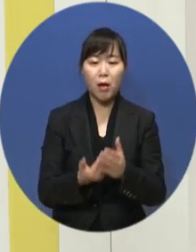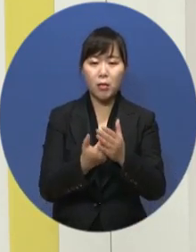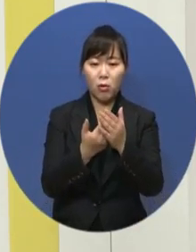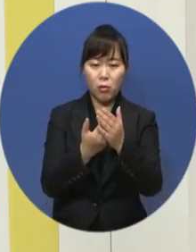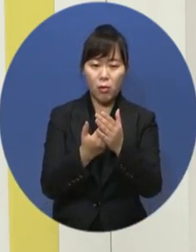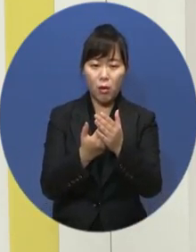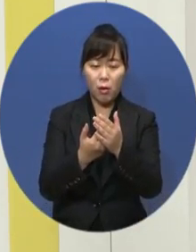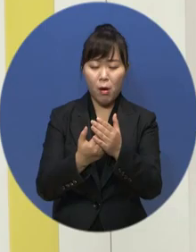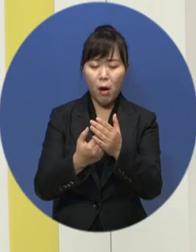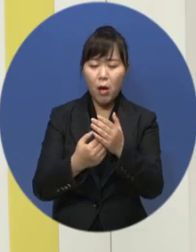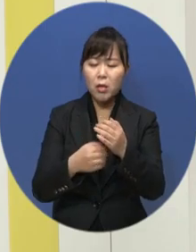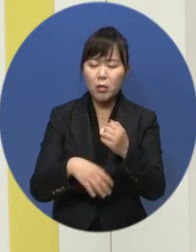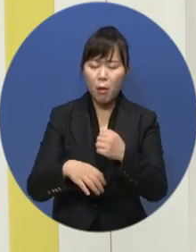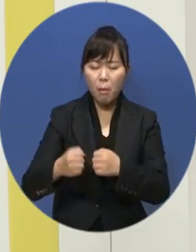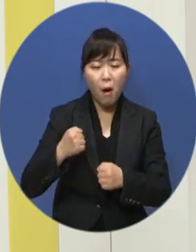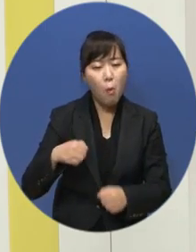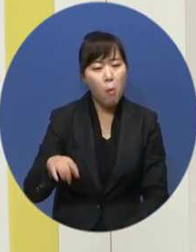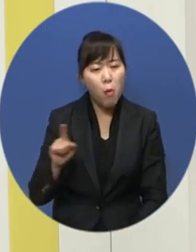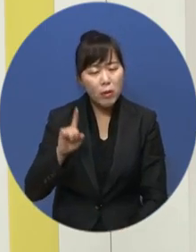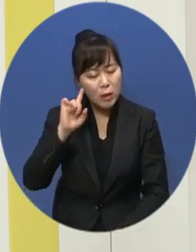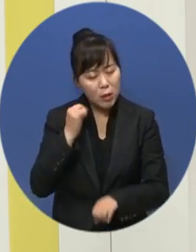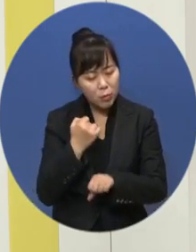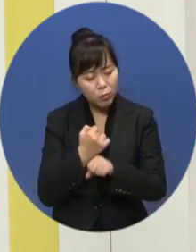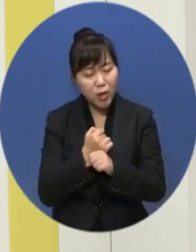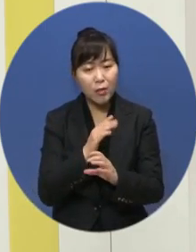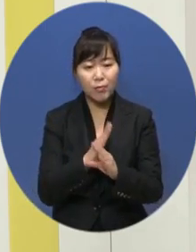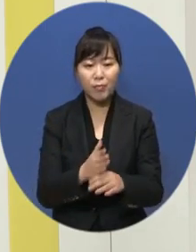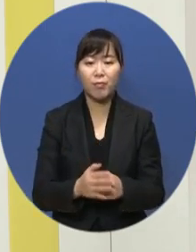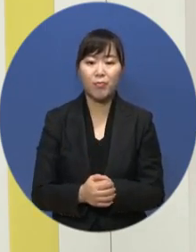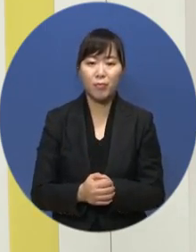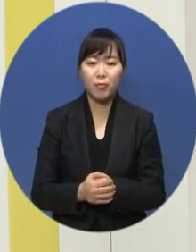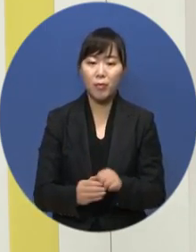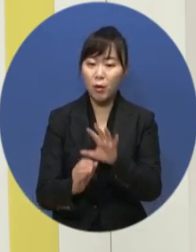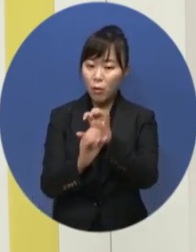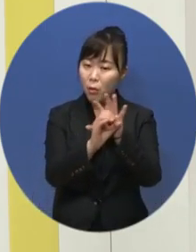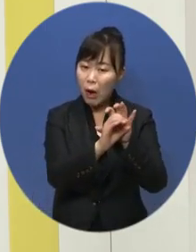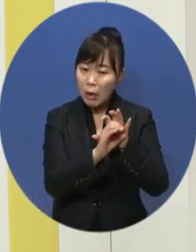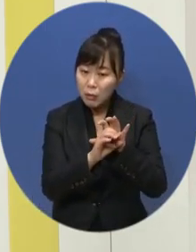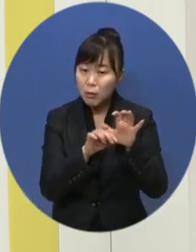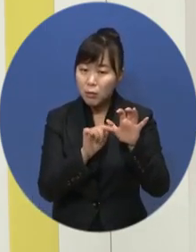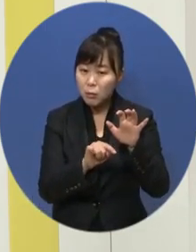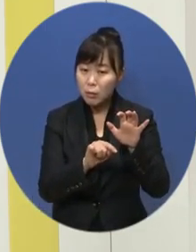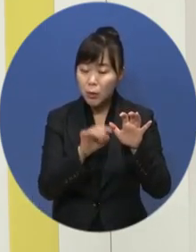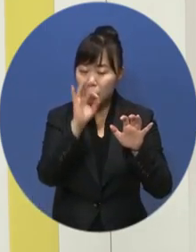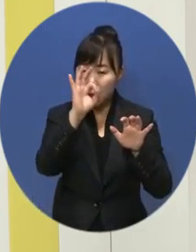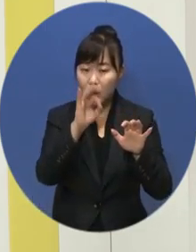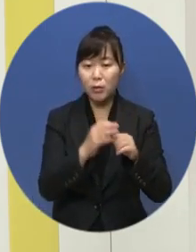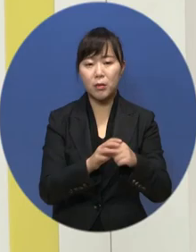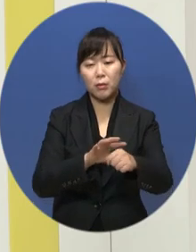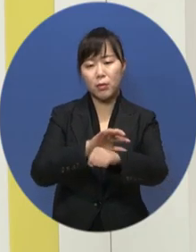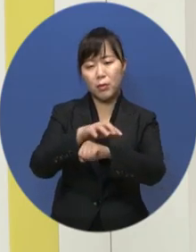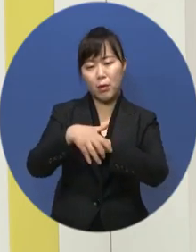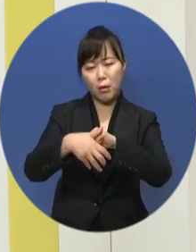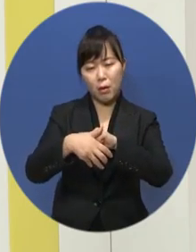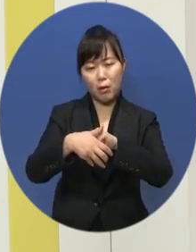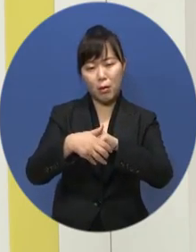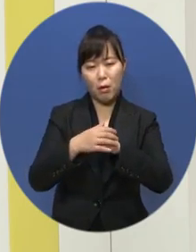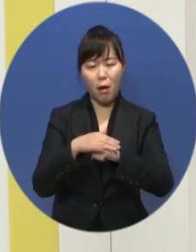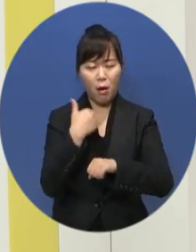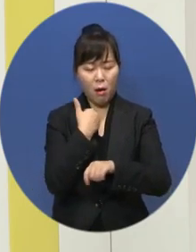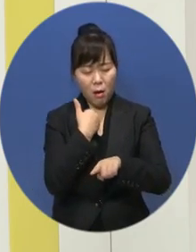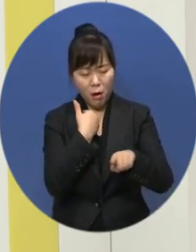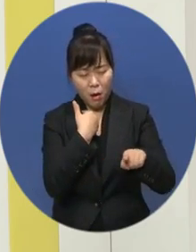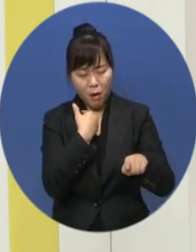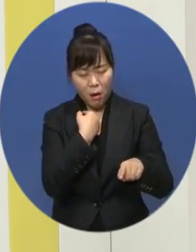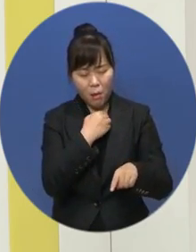기폭제가 과연 무엇인지 연구하고 있습니다. 코로나19 바이러스를 보십시오. 전 세계가 보이지